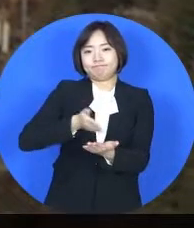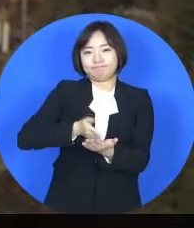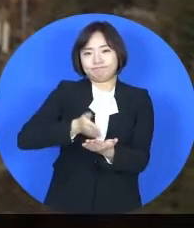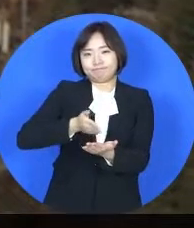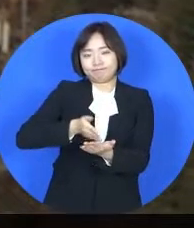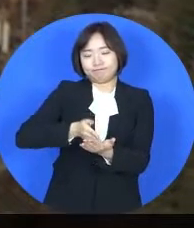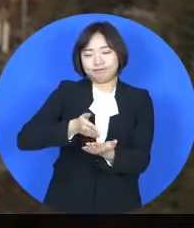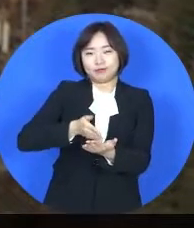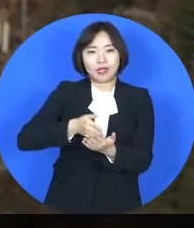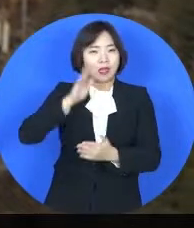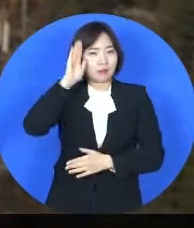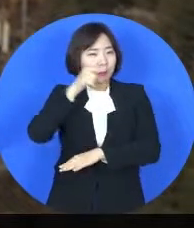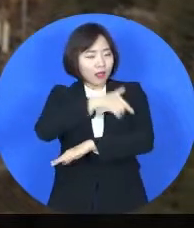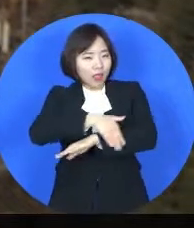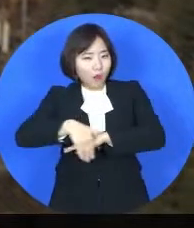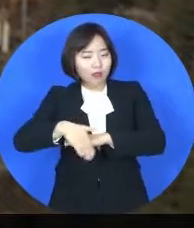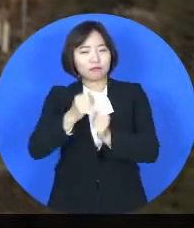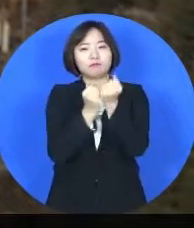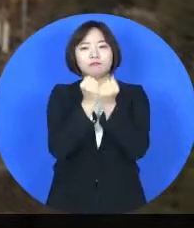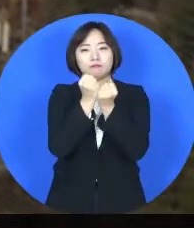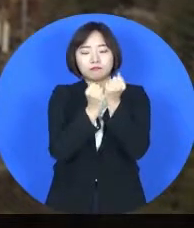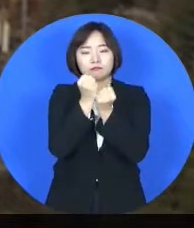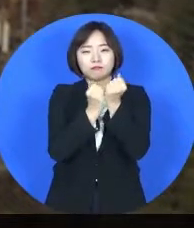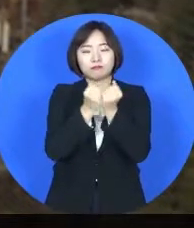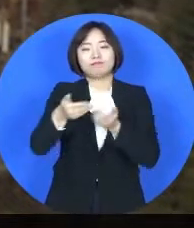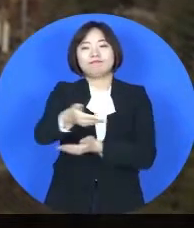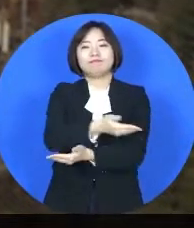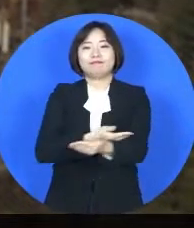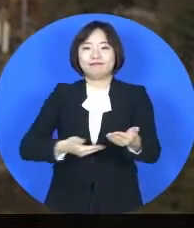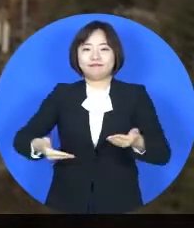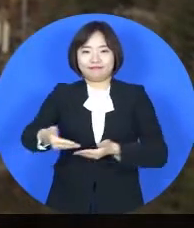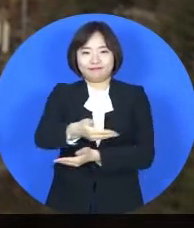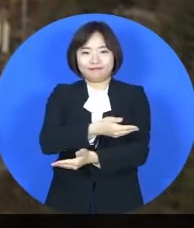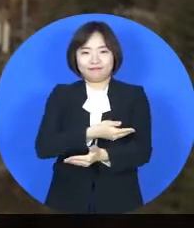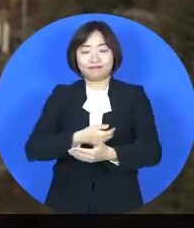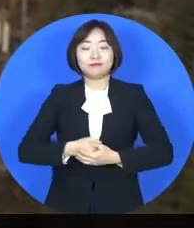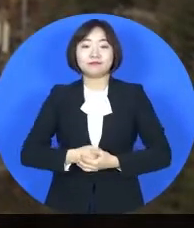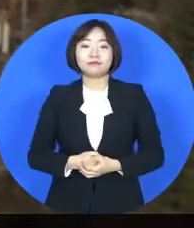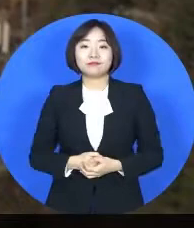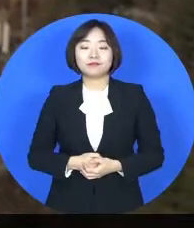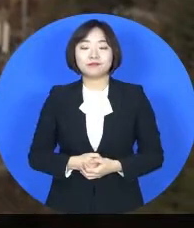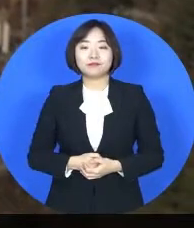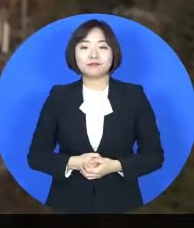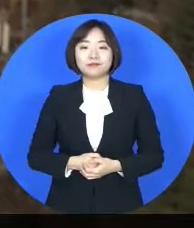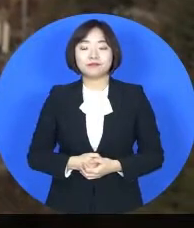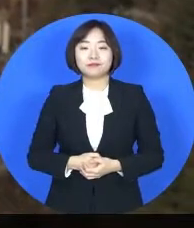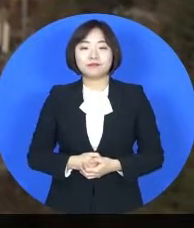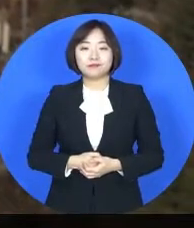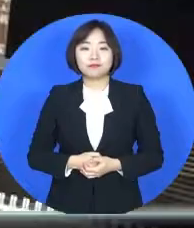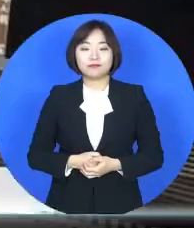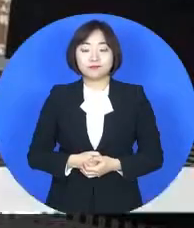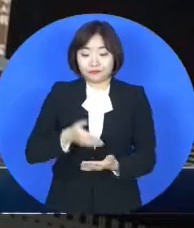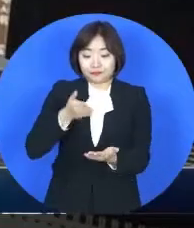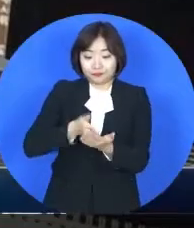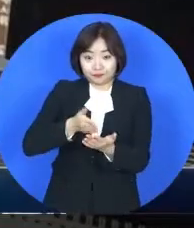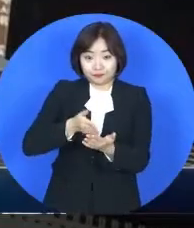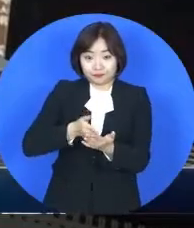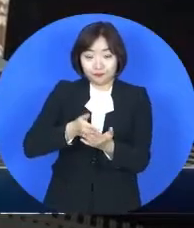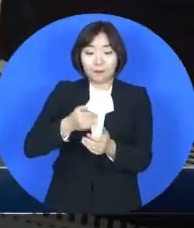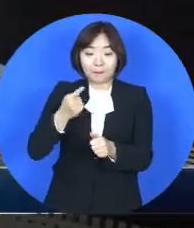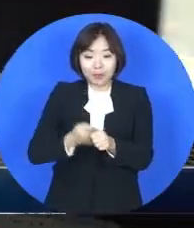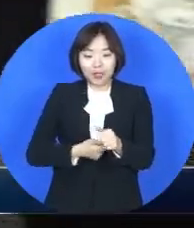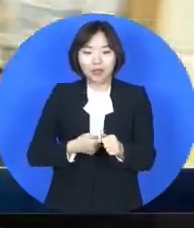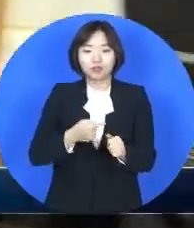갖고 예타 면제의 의의와 향후 계획 등에 대해 설명하고 공유하는 시간을 가졌습니다. 구본영